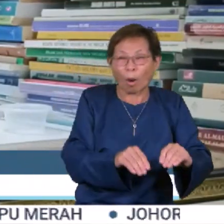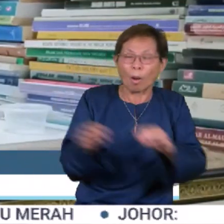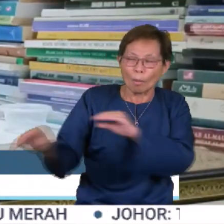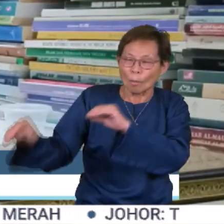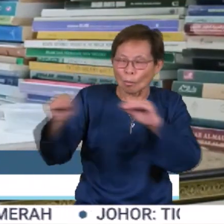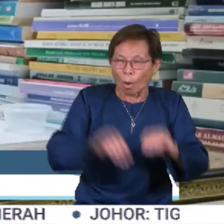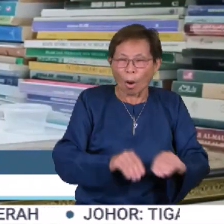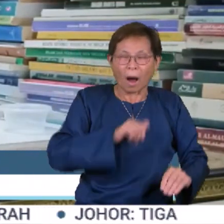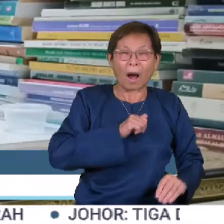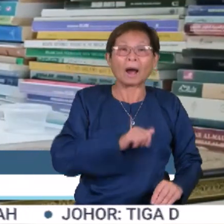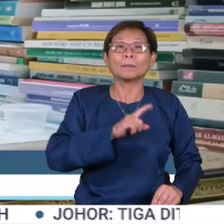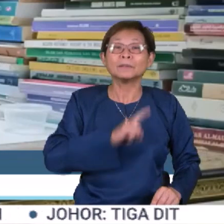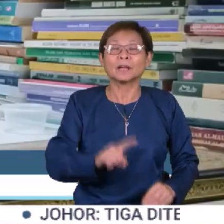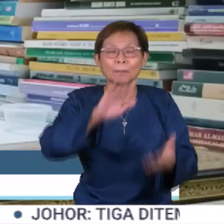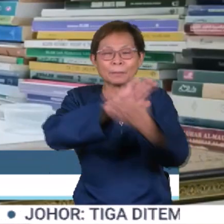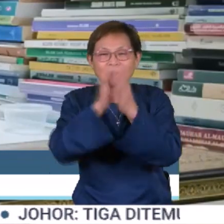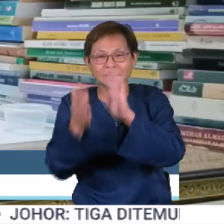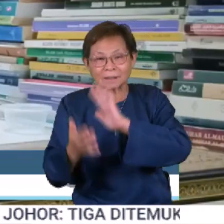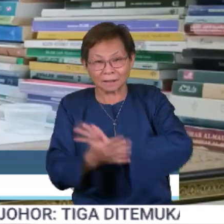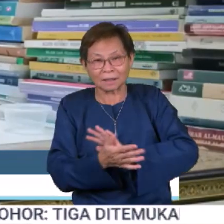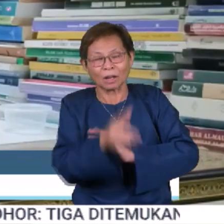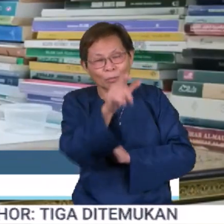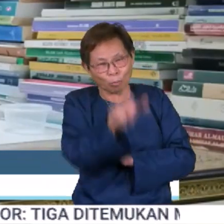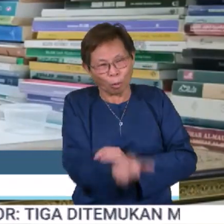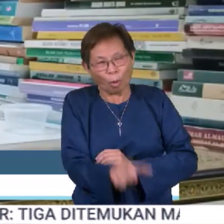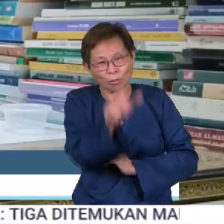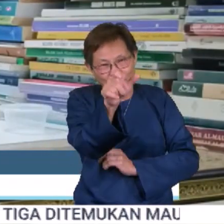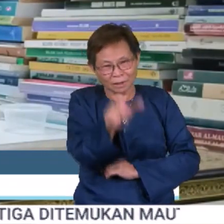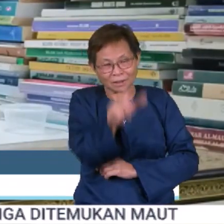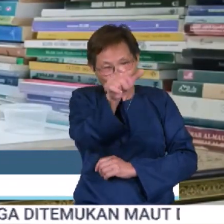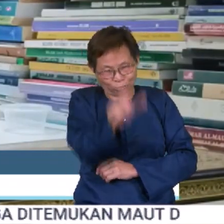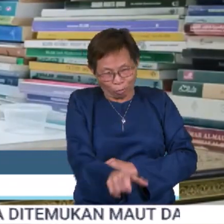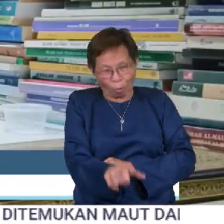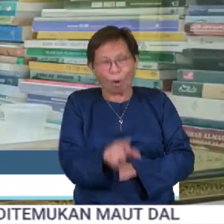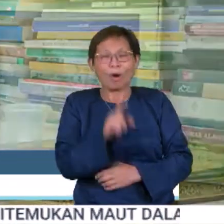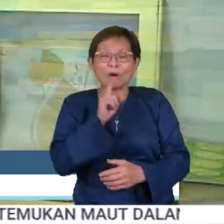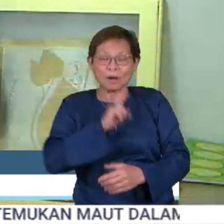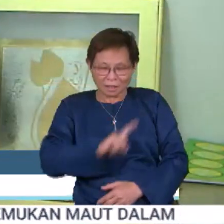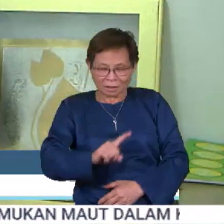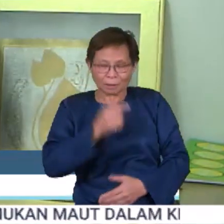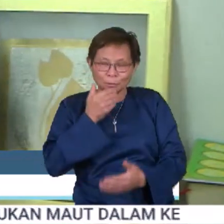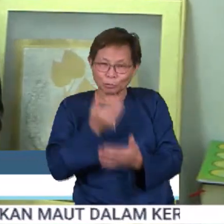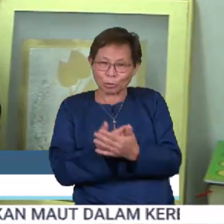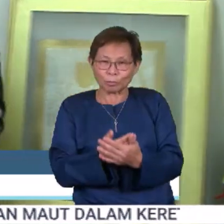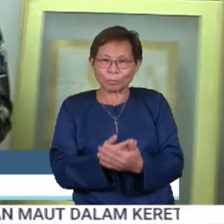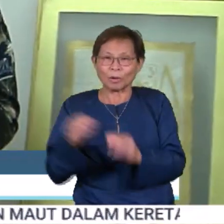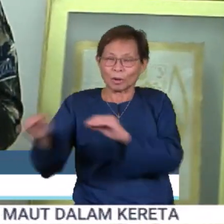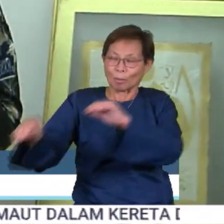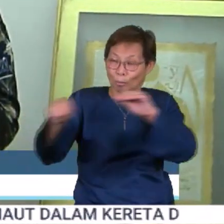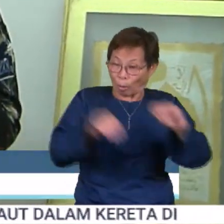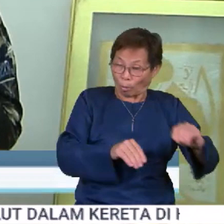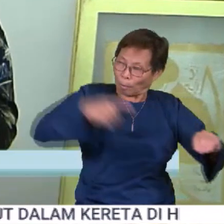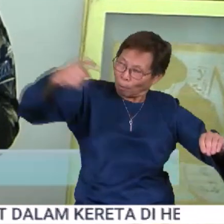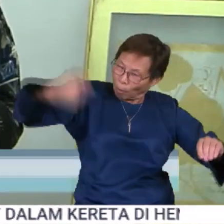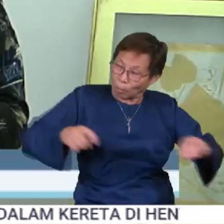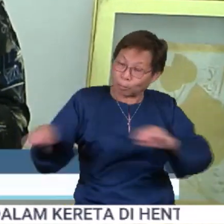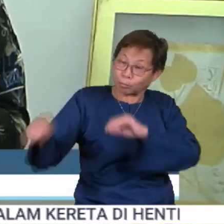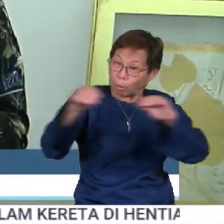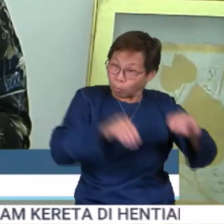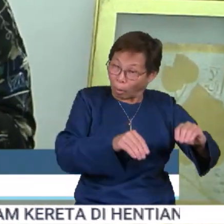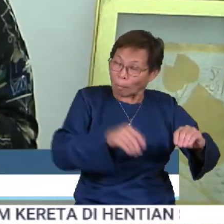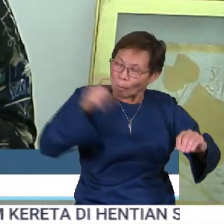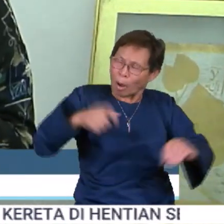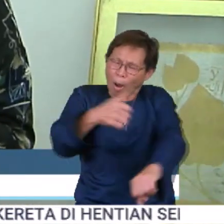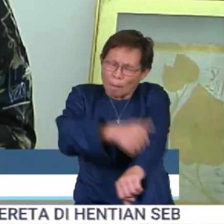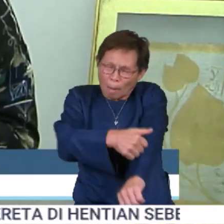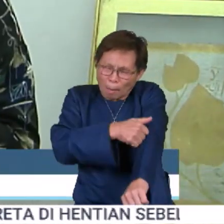Islam, untuk menjadikan mereka sebagai seorang Muslim yang baik. Setiap penghijrahan memerlukan pengorbanan,